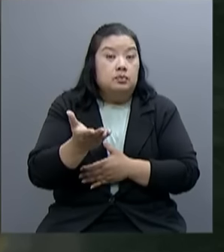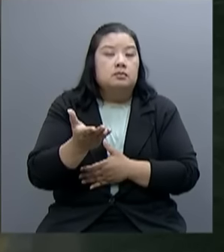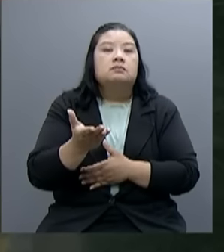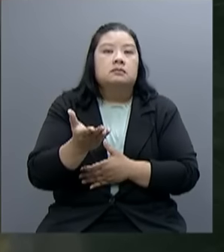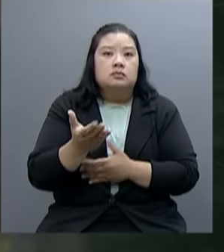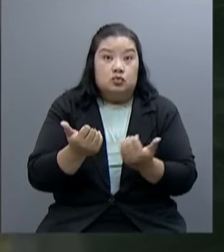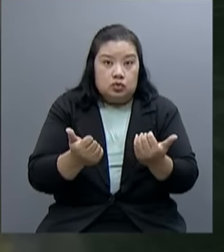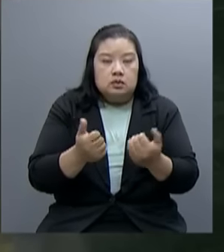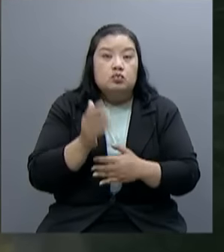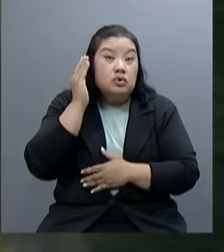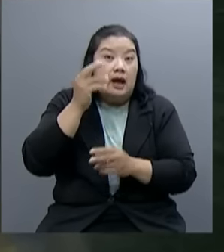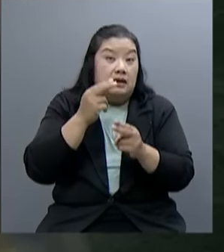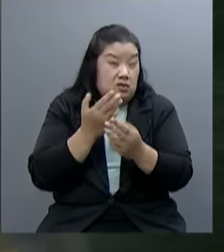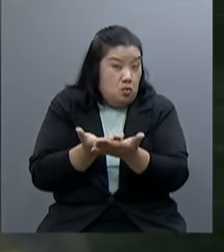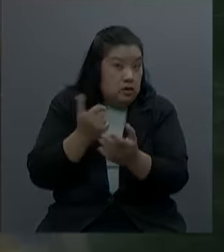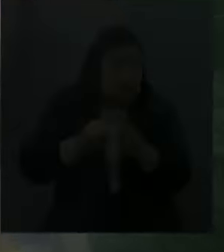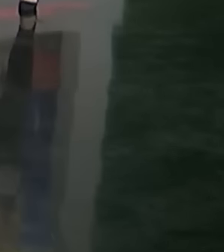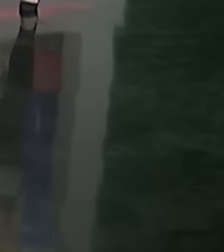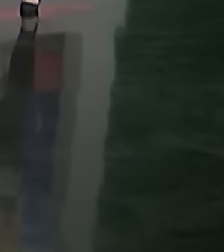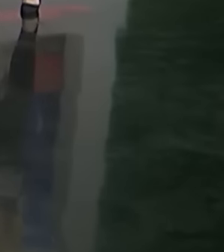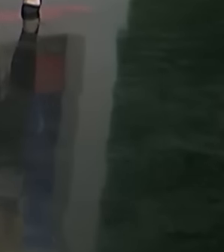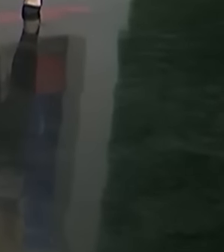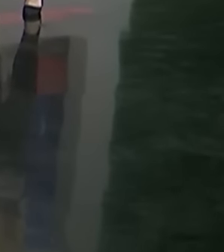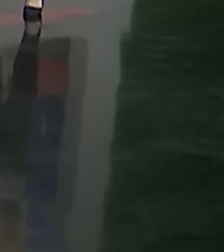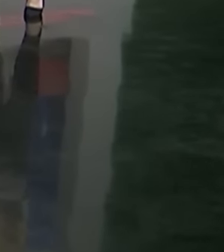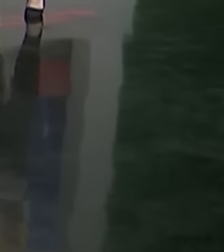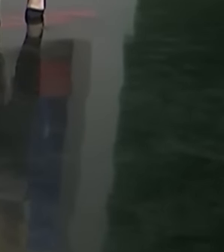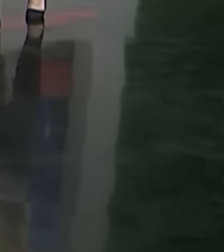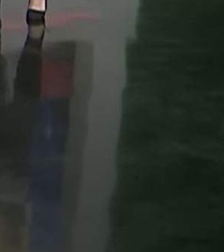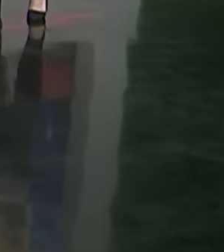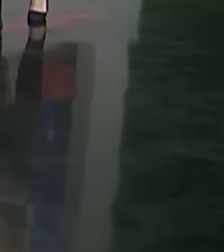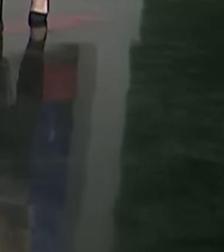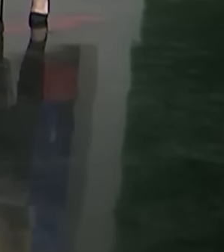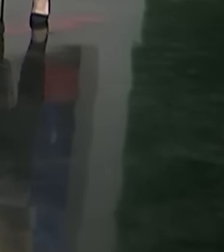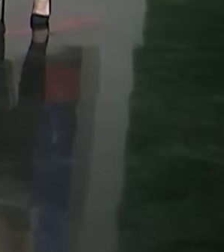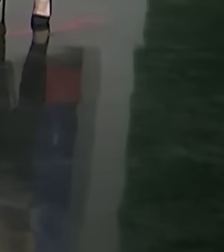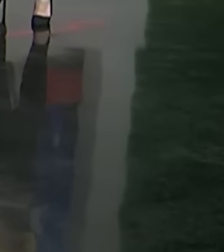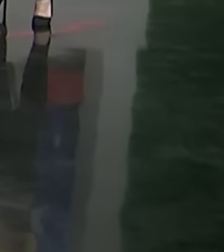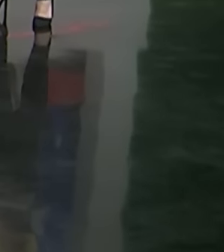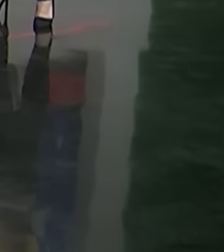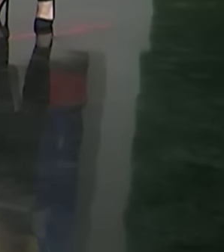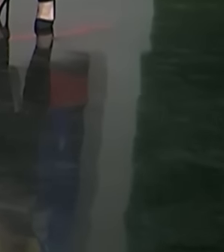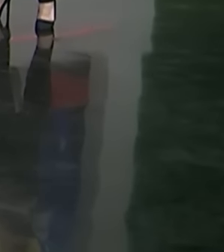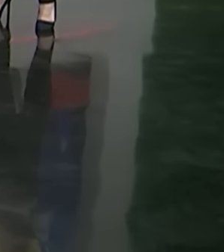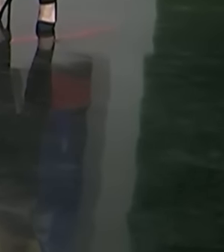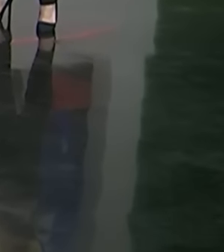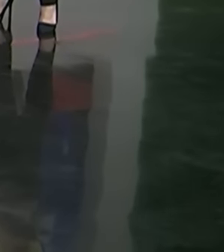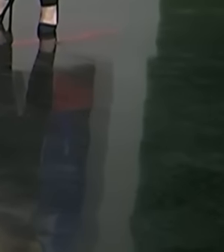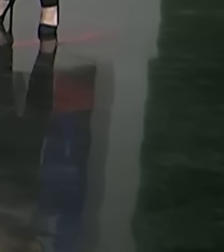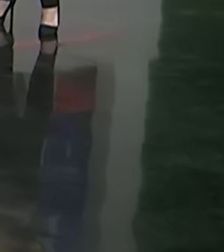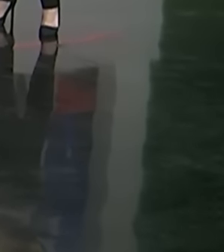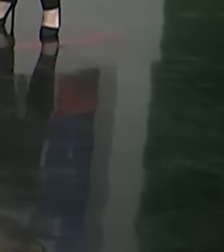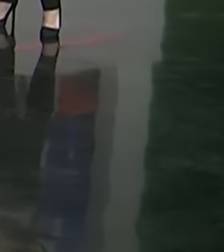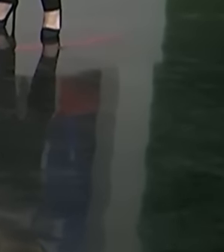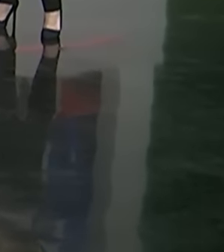อีลอนมาสกเนี่ยเขาติดต่อพูดคุยแล้วมีสัมพันธ์อันดีกับผู้นำสหเอ่อผู้นำรัสเซียอย่างปูตินมา 2ปีแล้วเหรอ